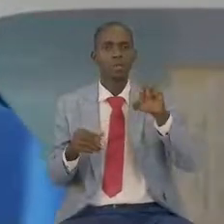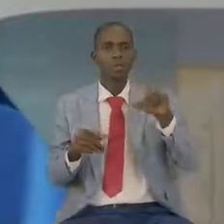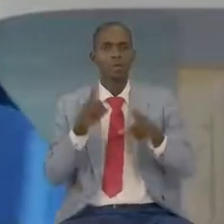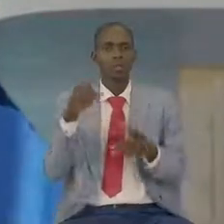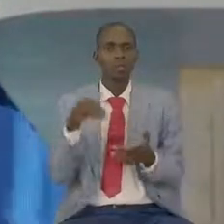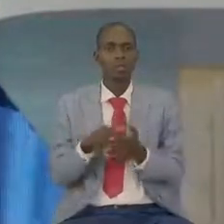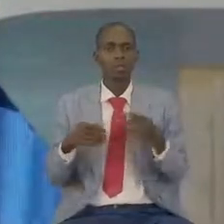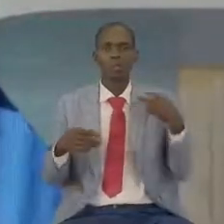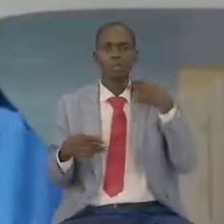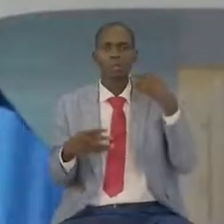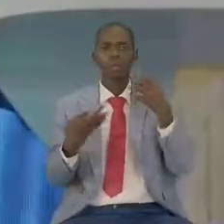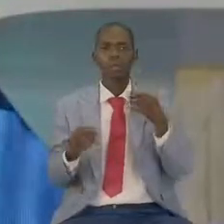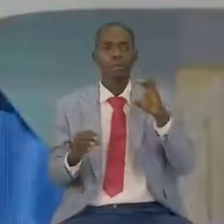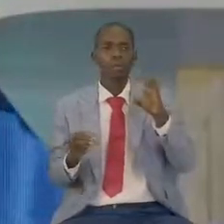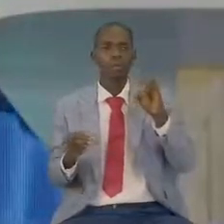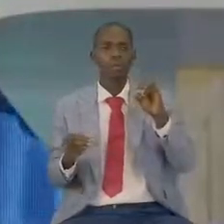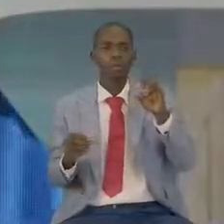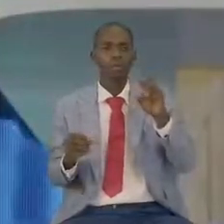et 1 000 ânes.